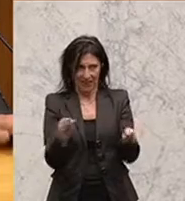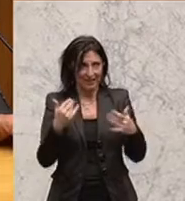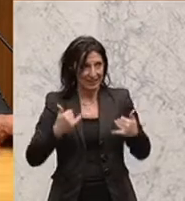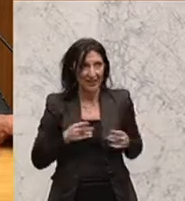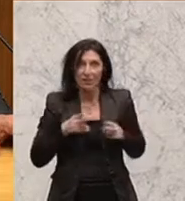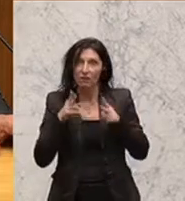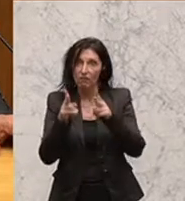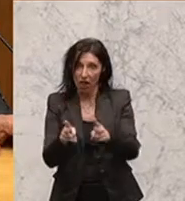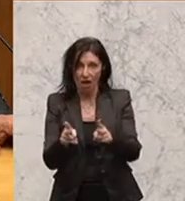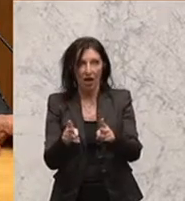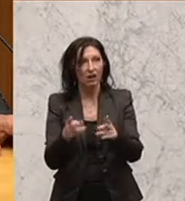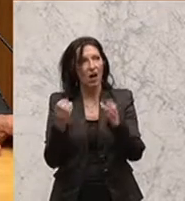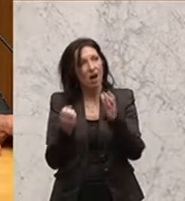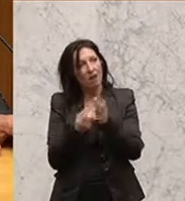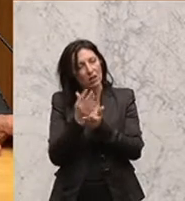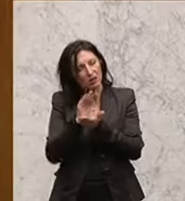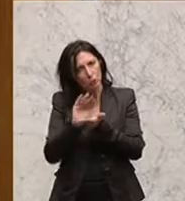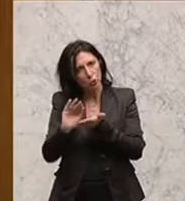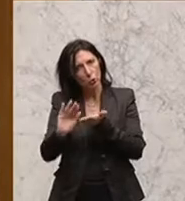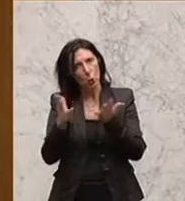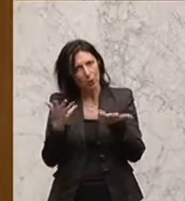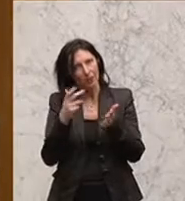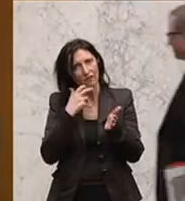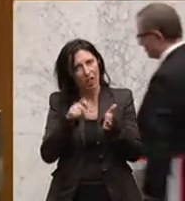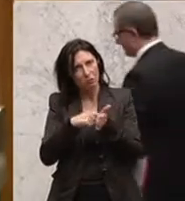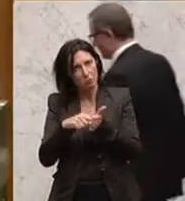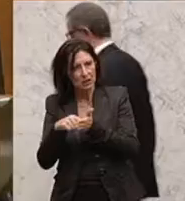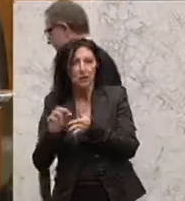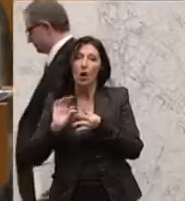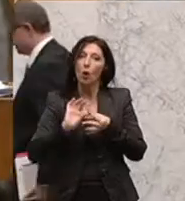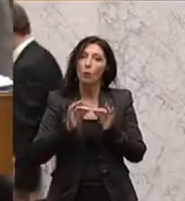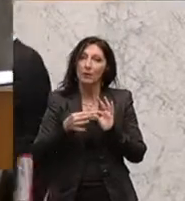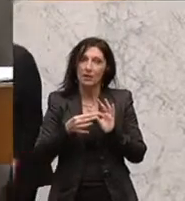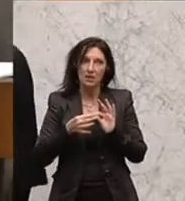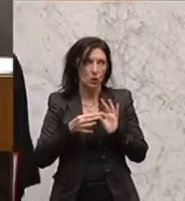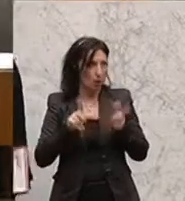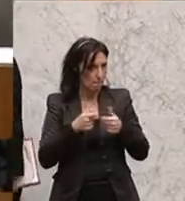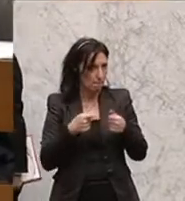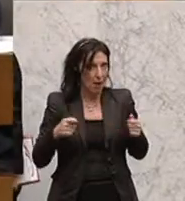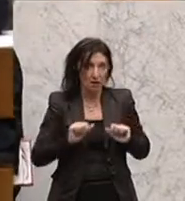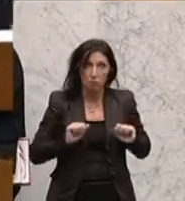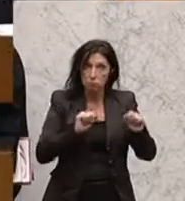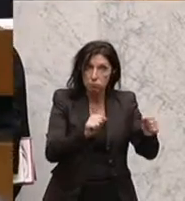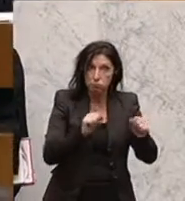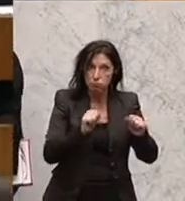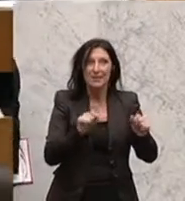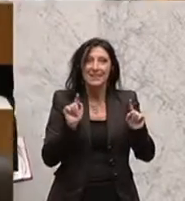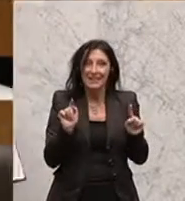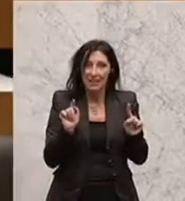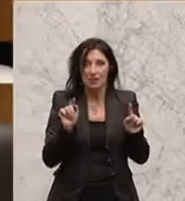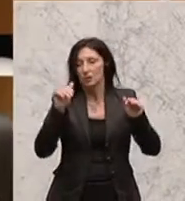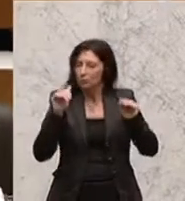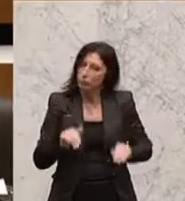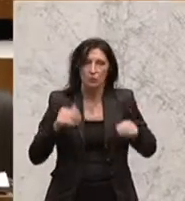eingeschlagene Weg eines wachstumsschonenden Konsolidierungskurses in Kombination mit Offensivmaßnahmen konsequent fortgesetzt